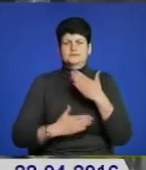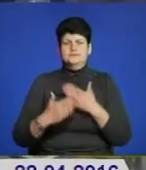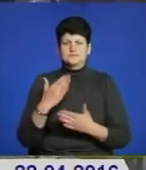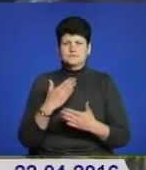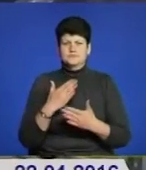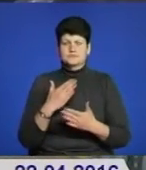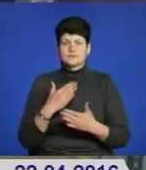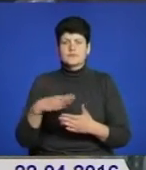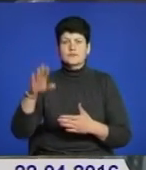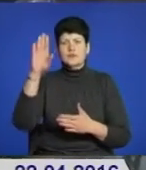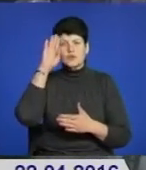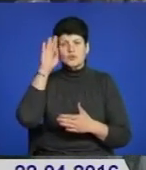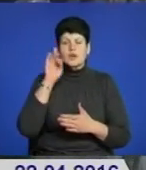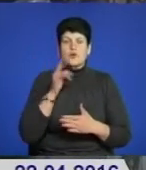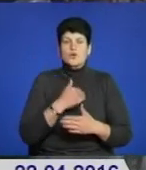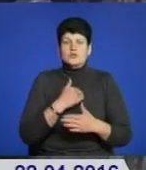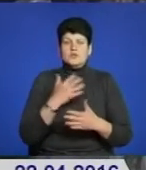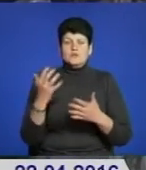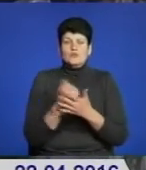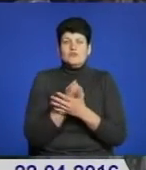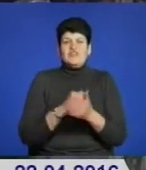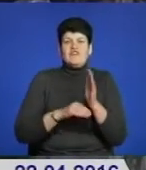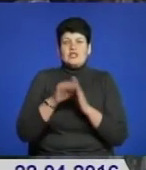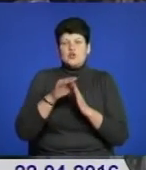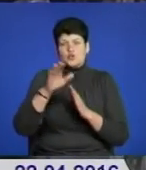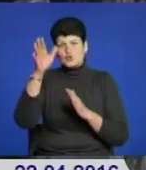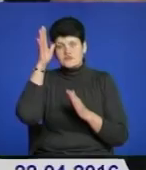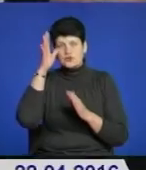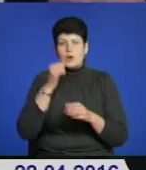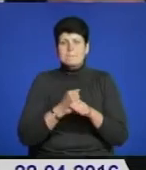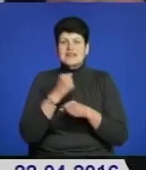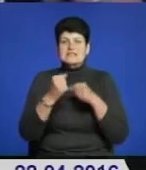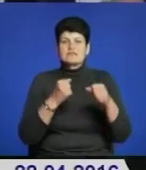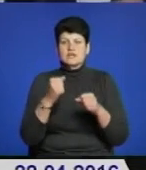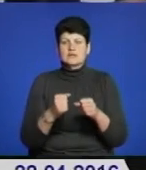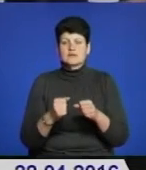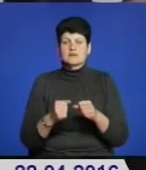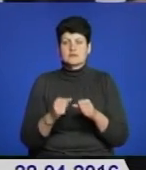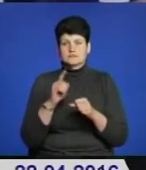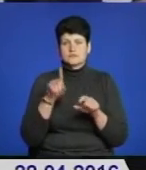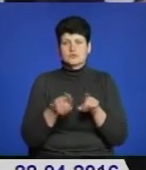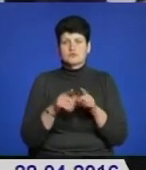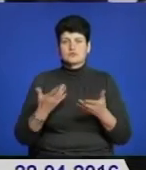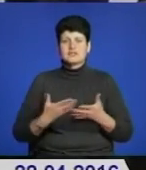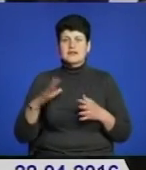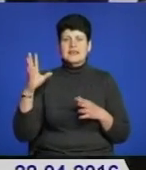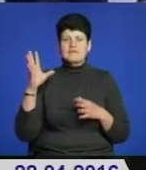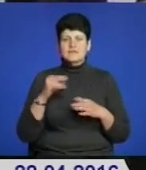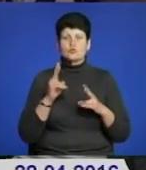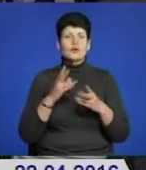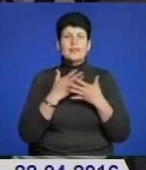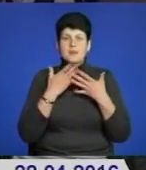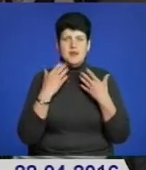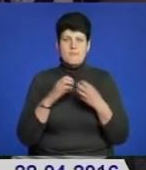можливостями. Юнак мріє здобути вищу освіту, працевлаштуватися і насолоджуватися життям на рівні зі своїми однолітками, що не мають проблем зі